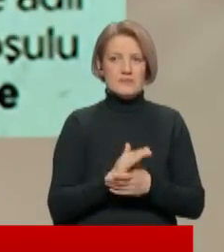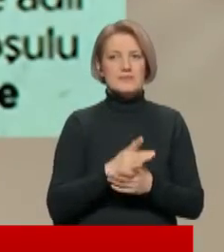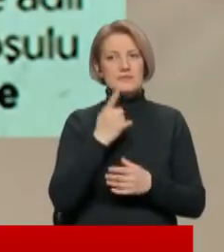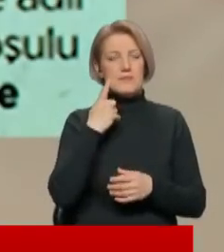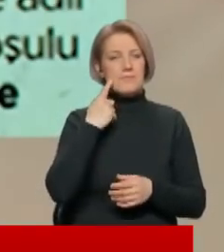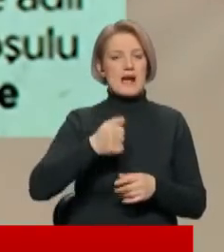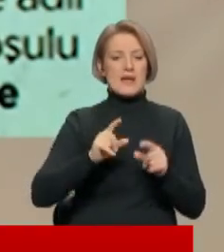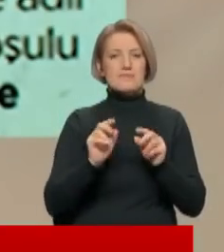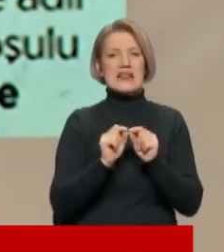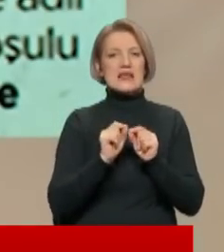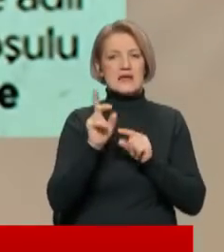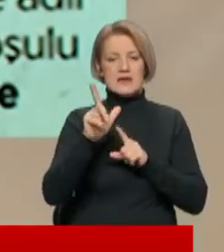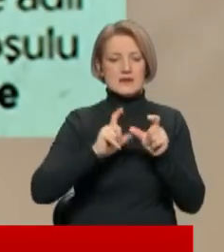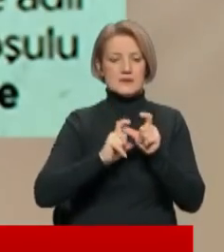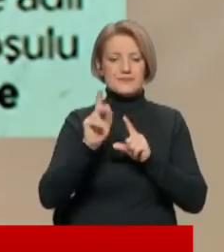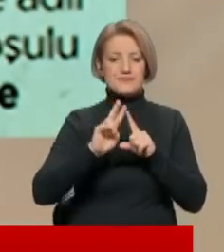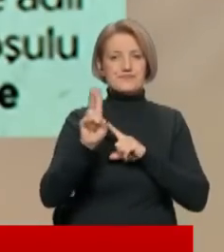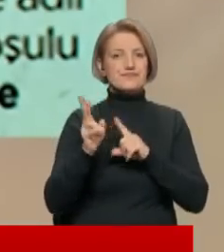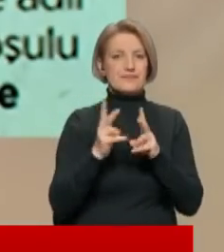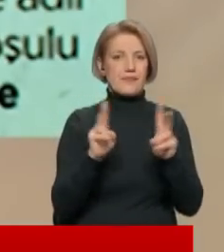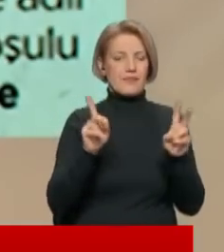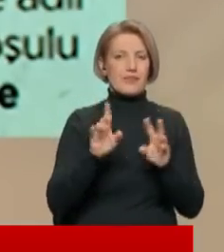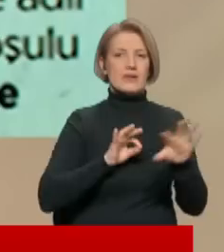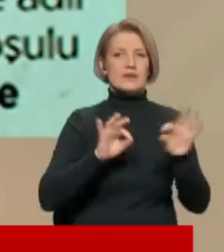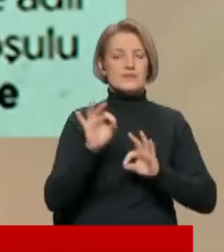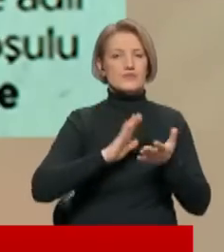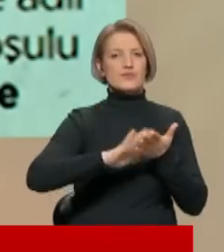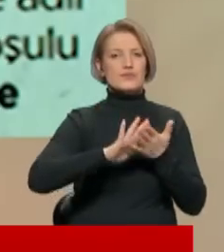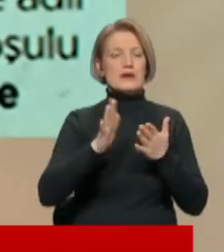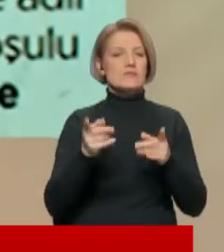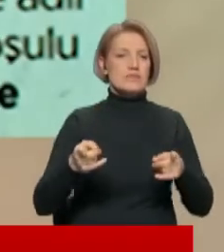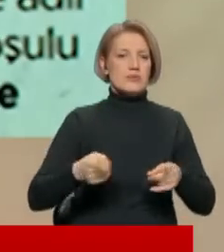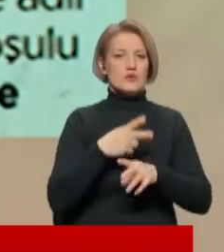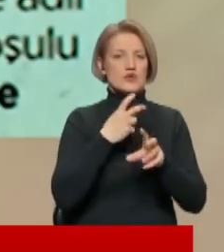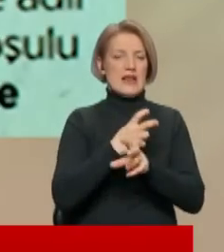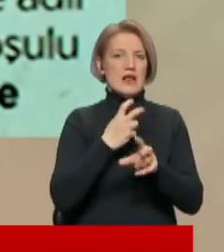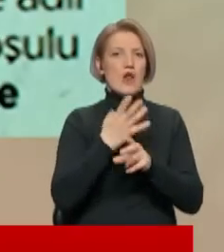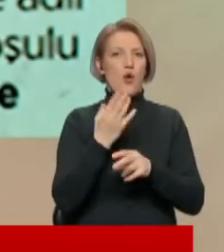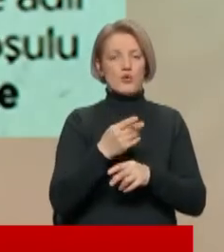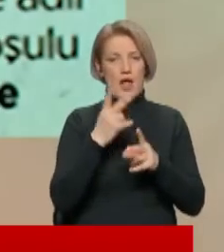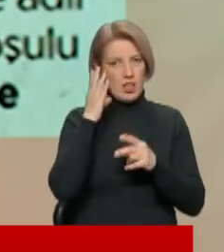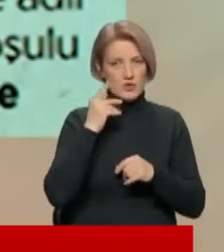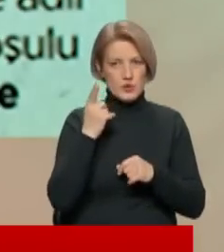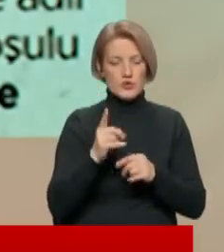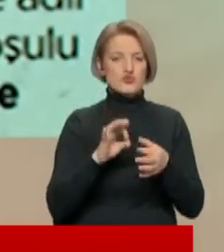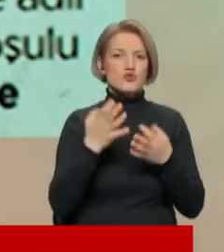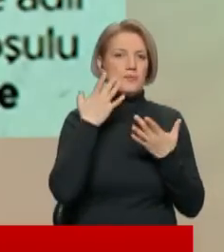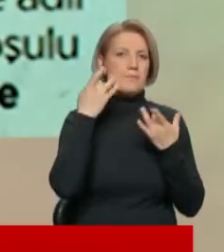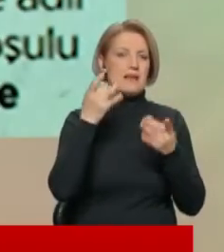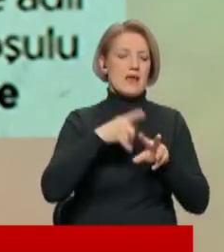bakan biri yerini açıklamalarından planlanan düzenlemenin çeşitli tehlikeler içerdiği anlaşılıyor Oysa çözüm belli